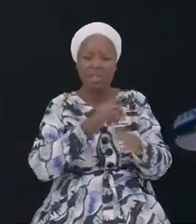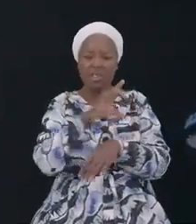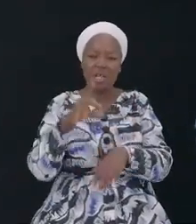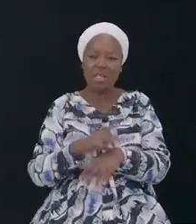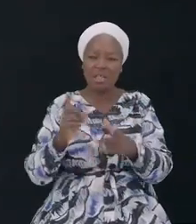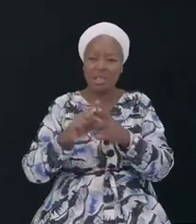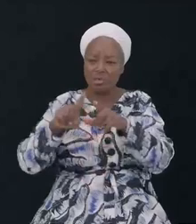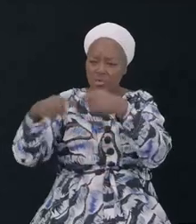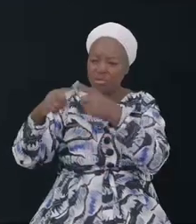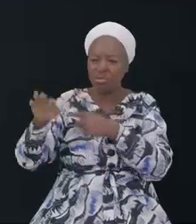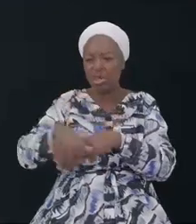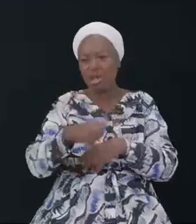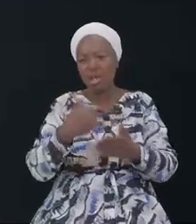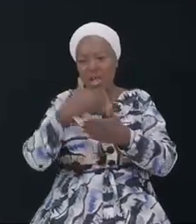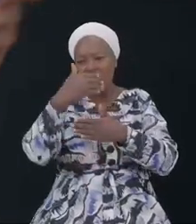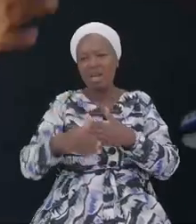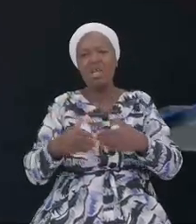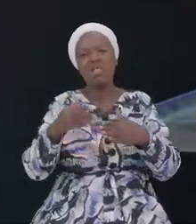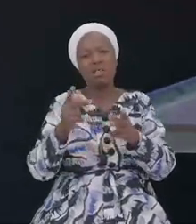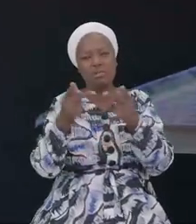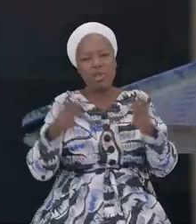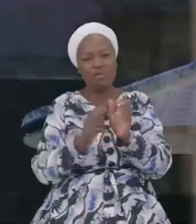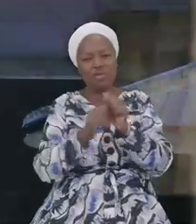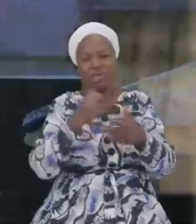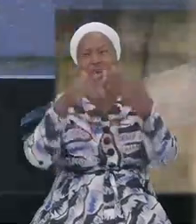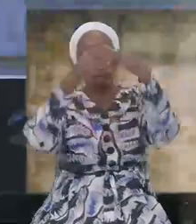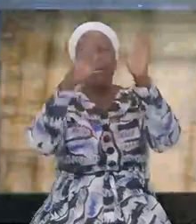aller au niveau prochain, au ciel, c'est quoi il dit?